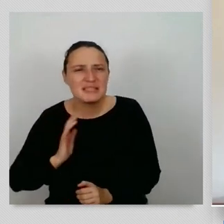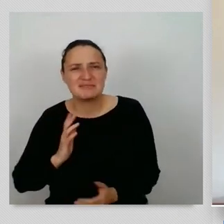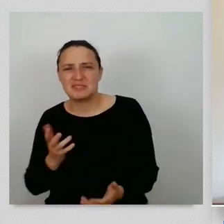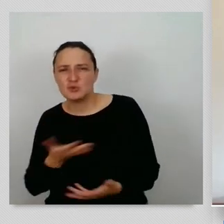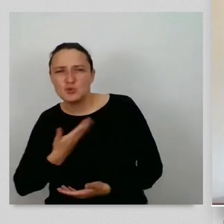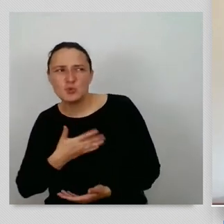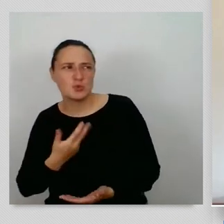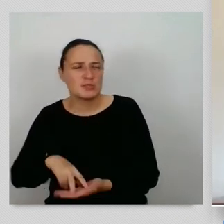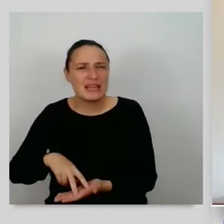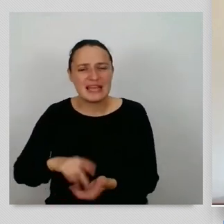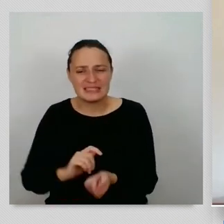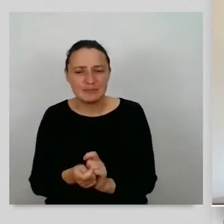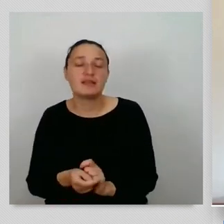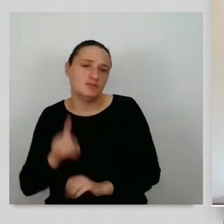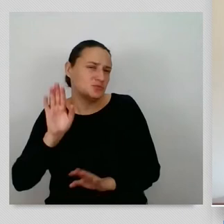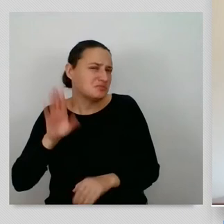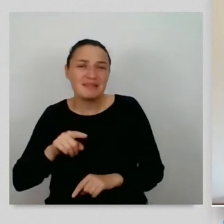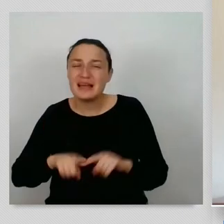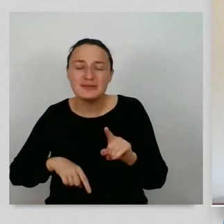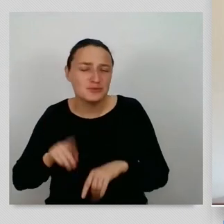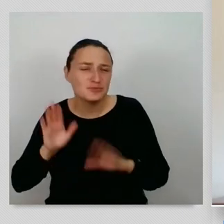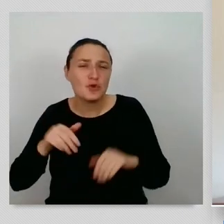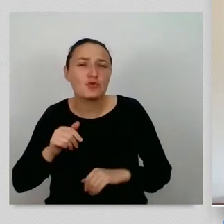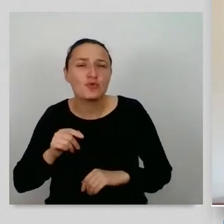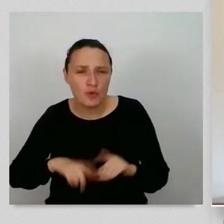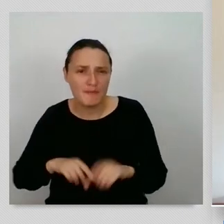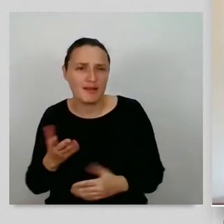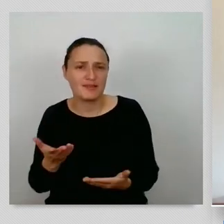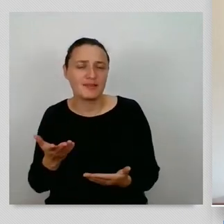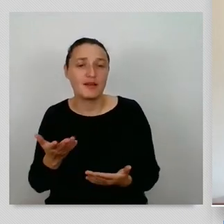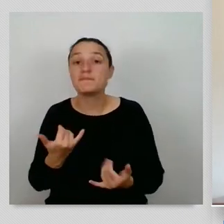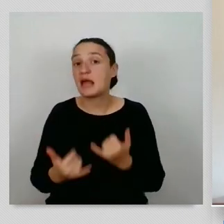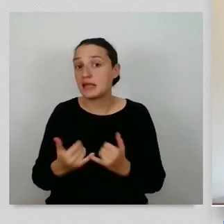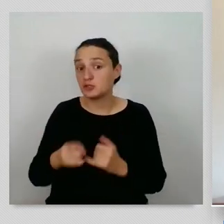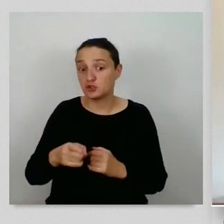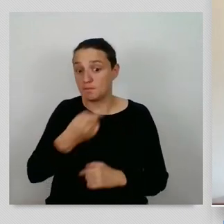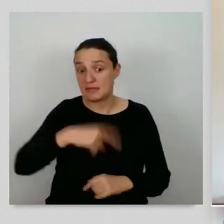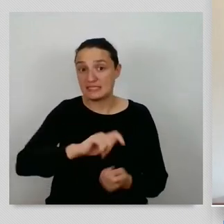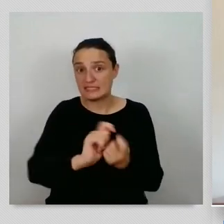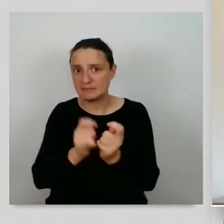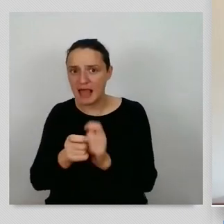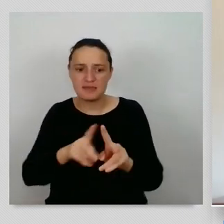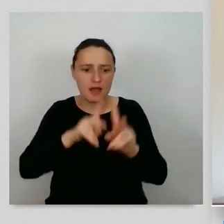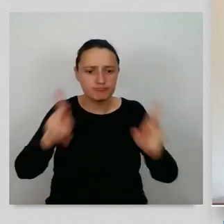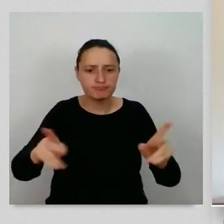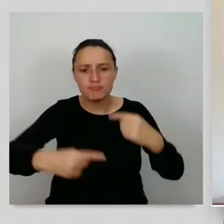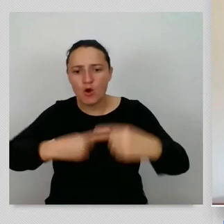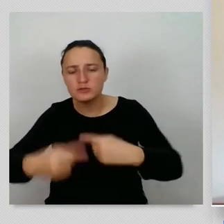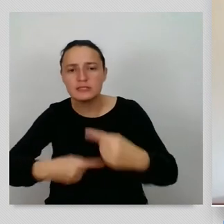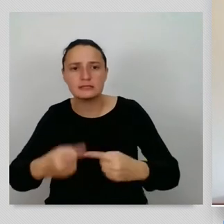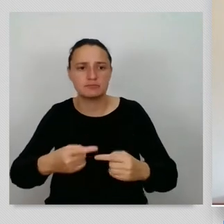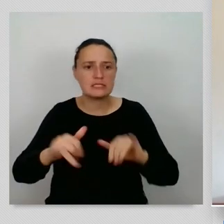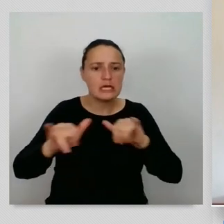przed zmianą, to jest zupełnie naturalne. Natomiast jeżeli my tą zmianą zarządzamy, jeżeli